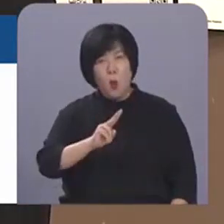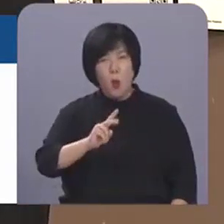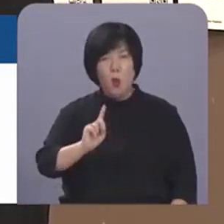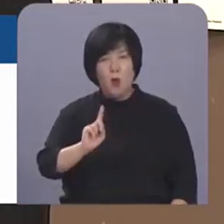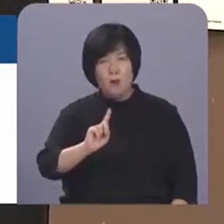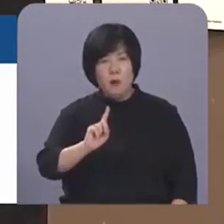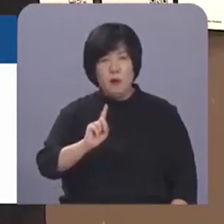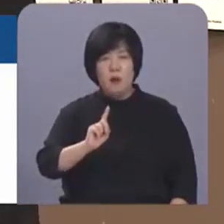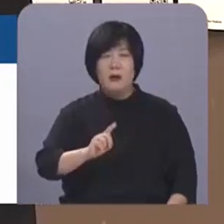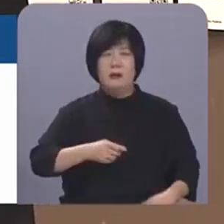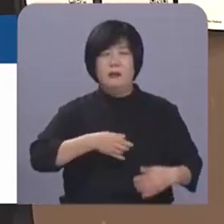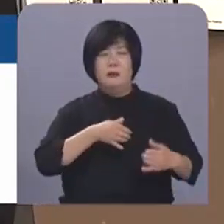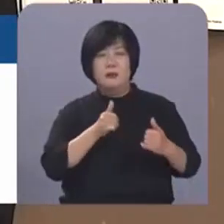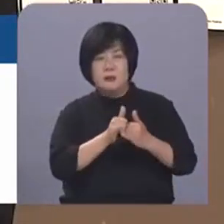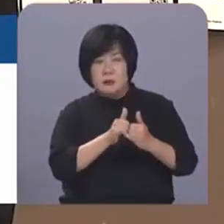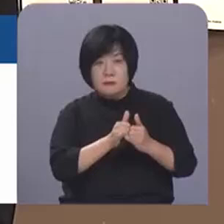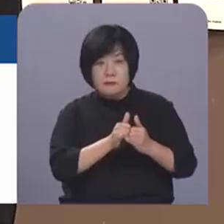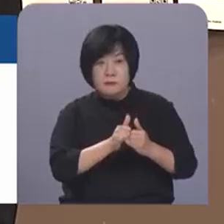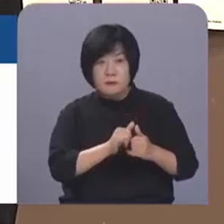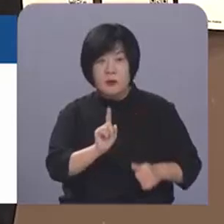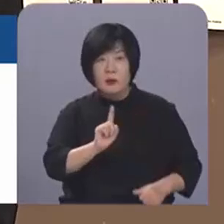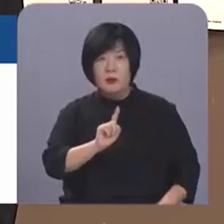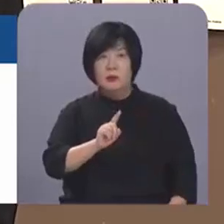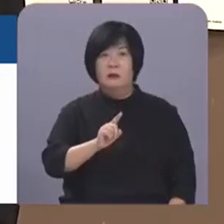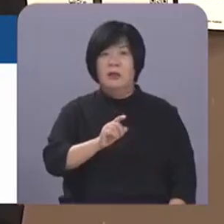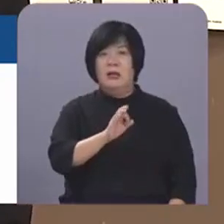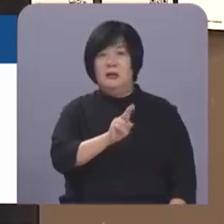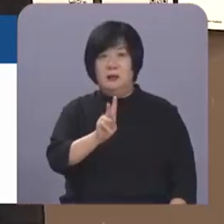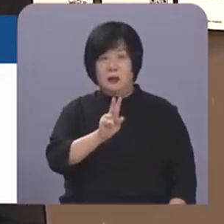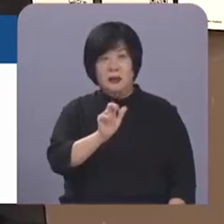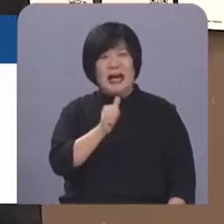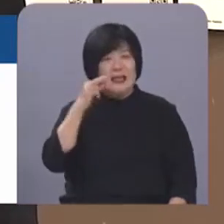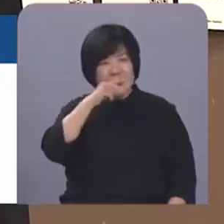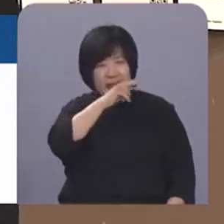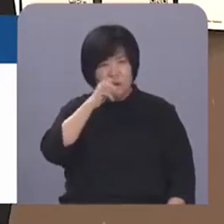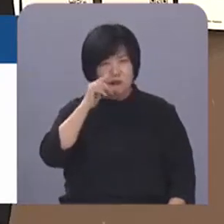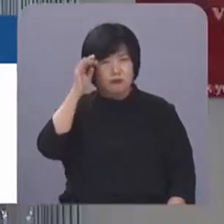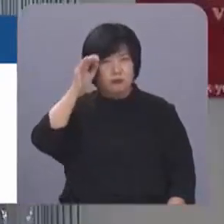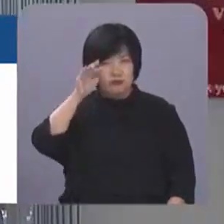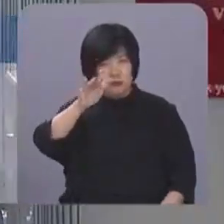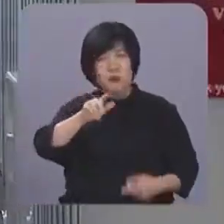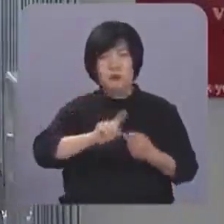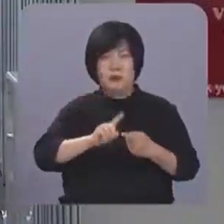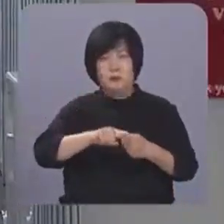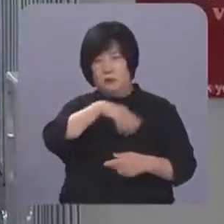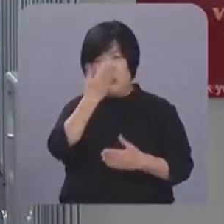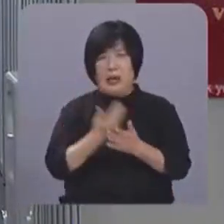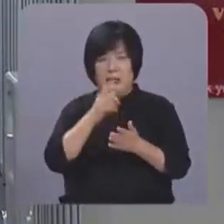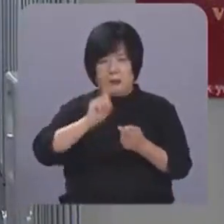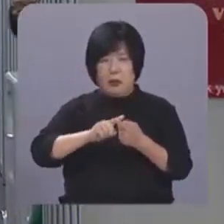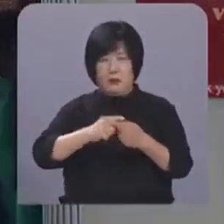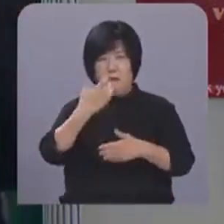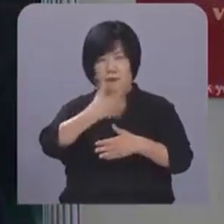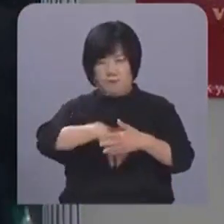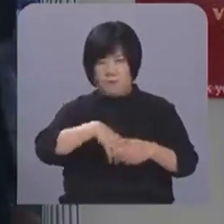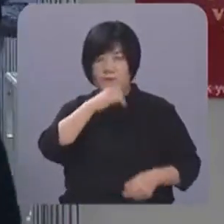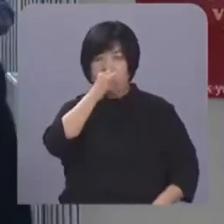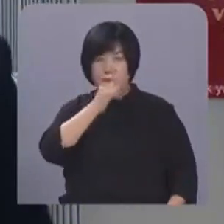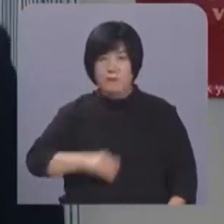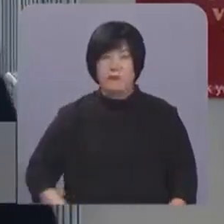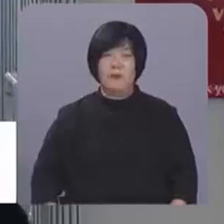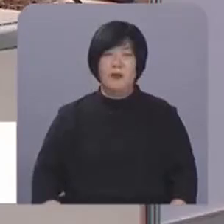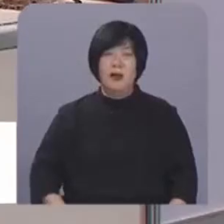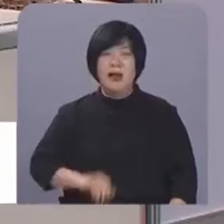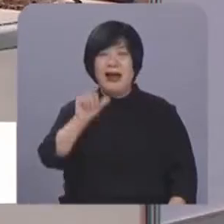노스텔지어, 사우다데라고 하죠. 그 모든 장점을 다 모든 작품에 녹여낸 작품. 특히 올해는 유럽 영화 진흥